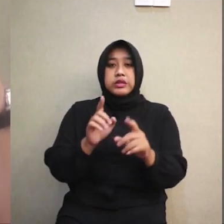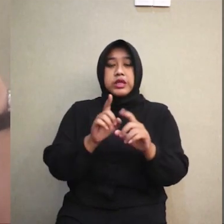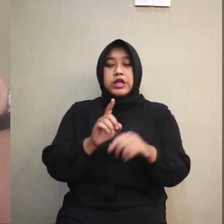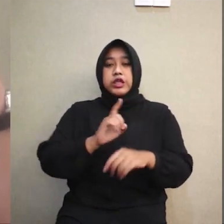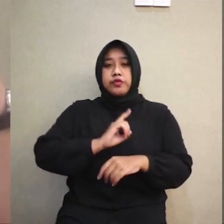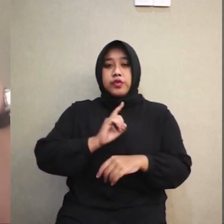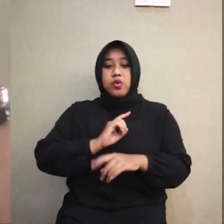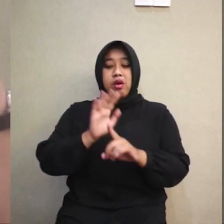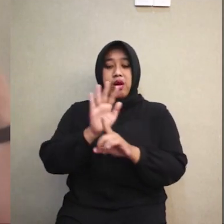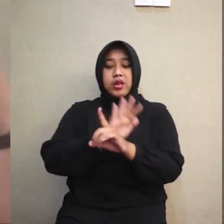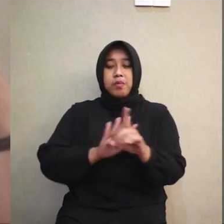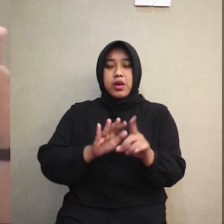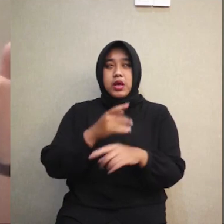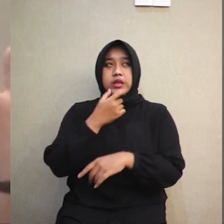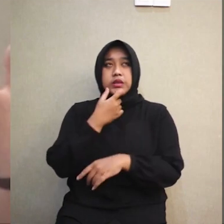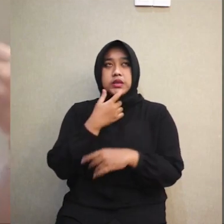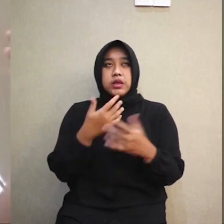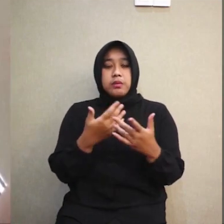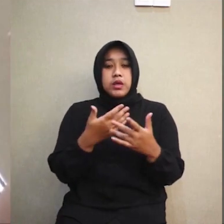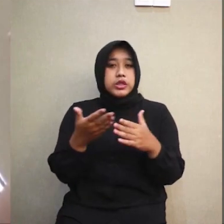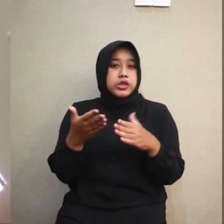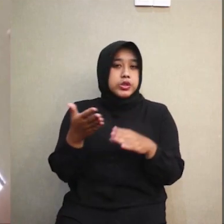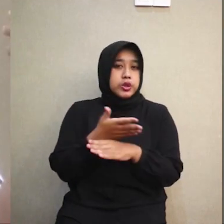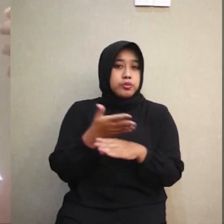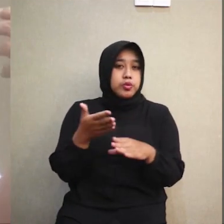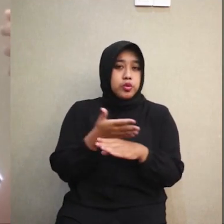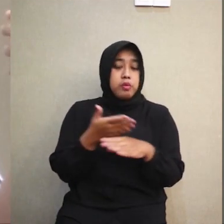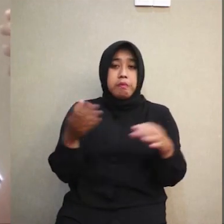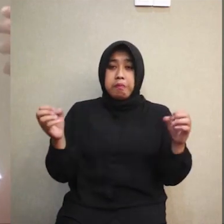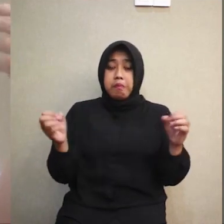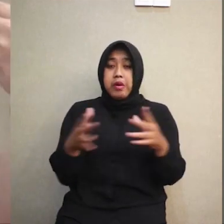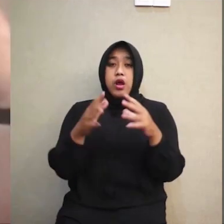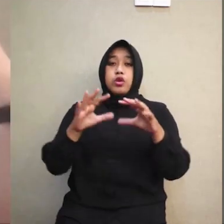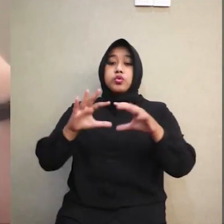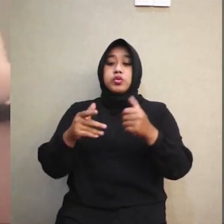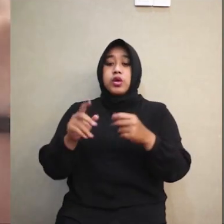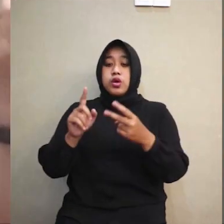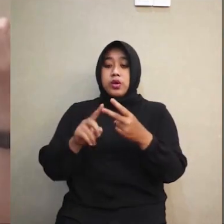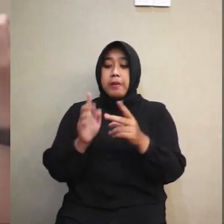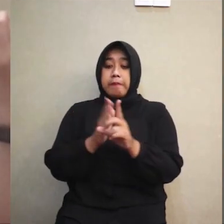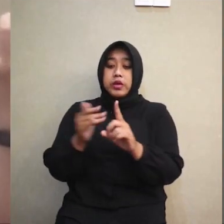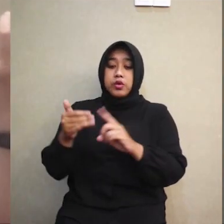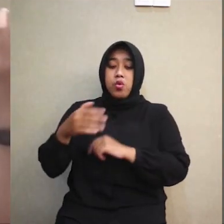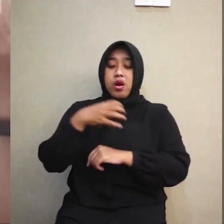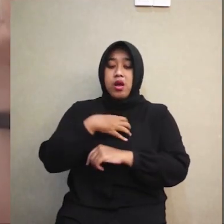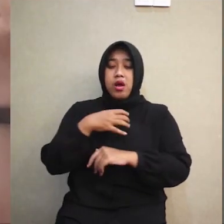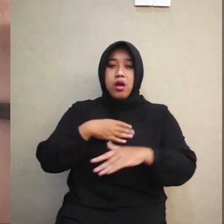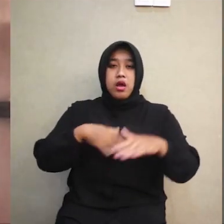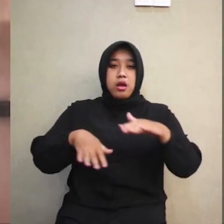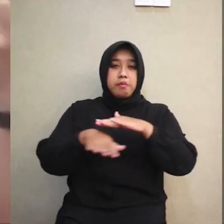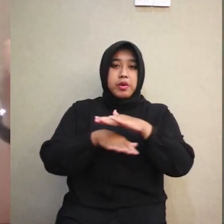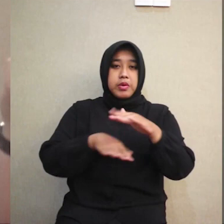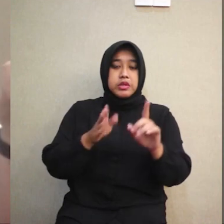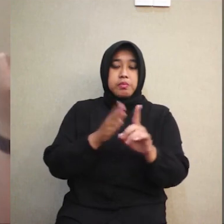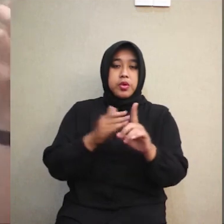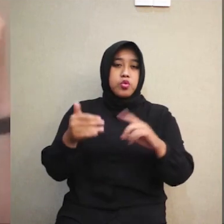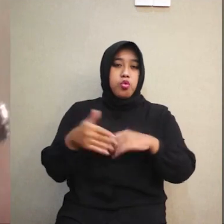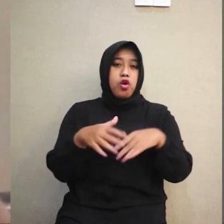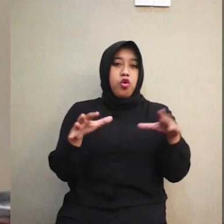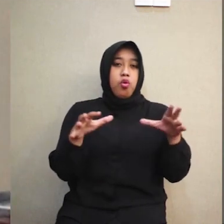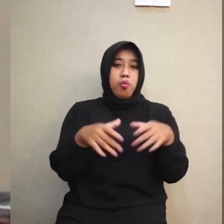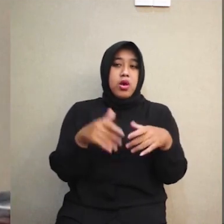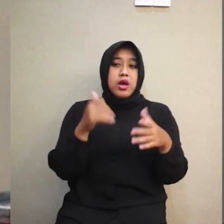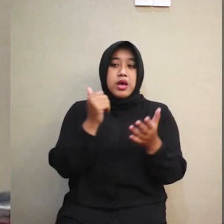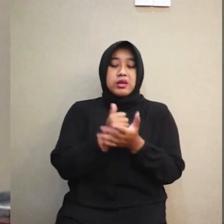itu latar belakangnya juga tidak terlepas karena sebelum Perang Dunia ke-2 perlindungan hak itu kan berbasis pada perlindungan kelompok yang